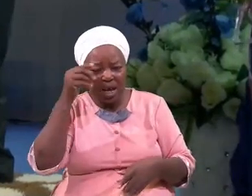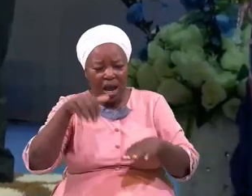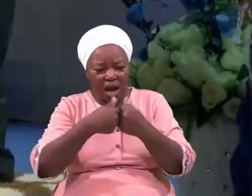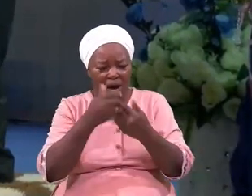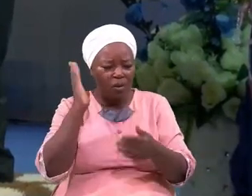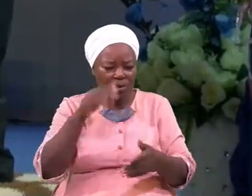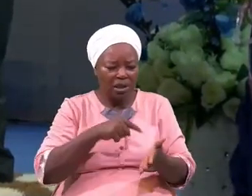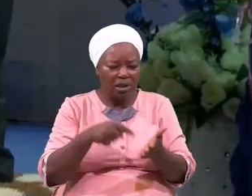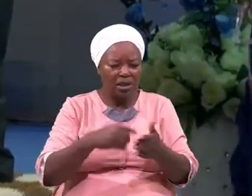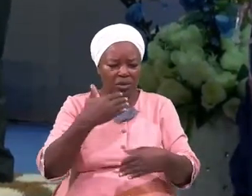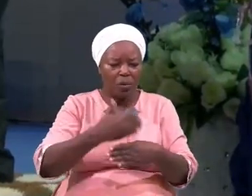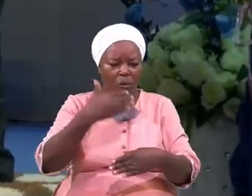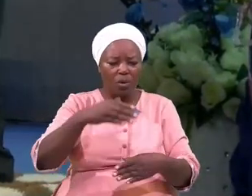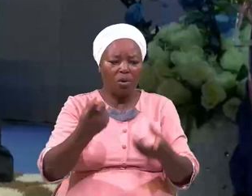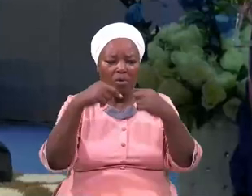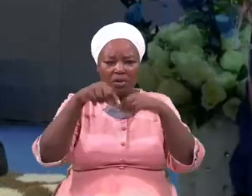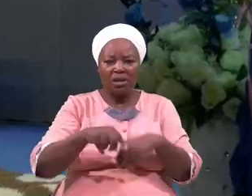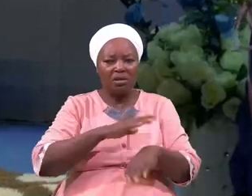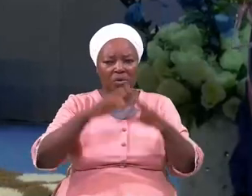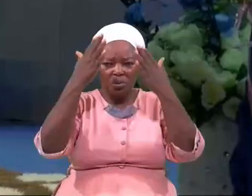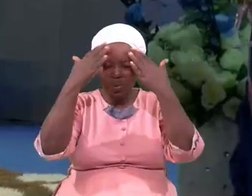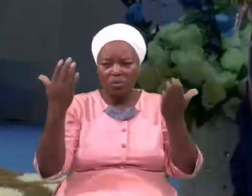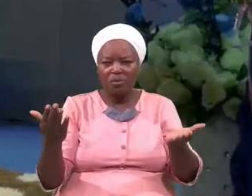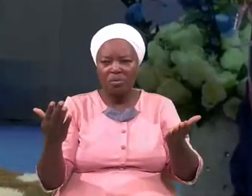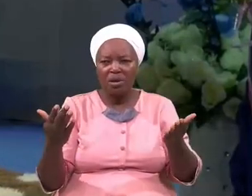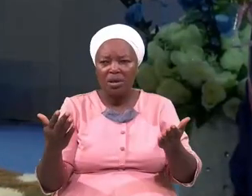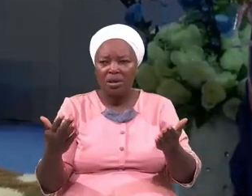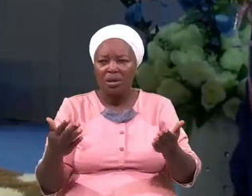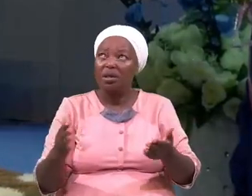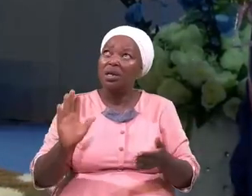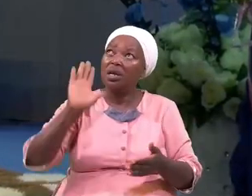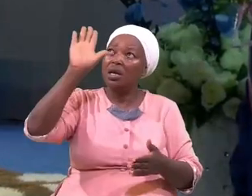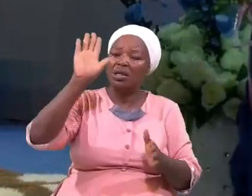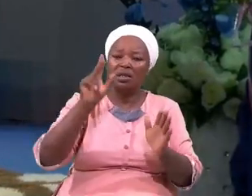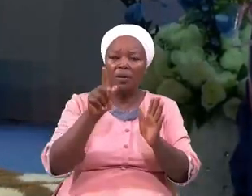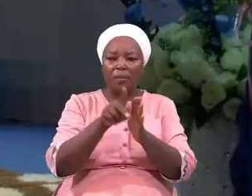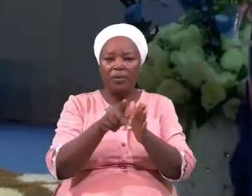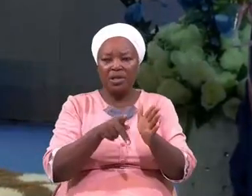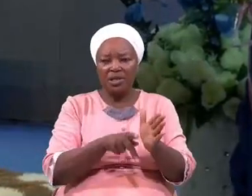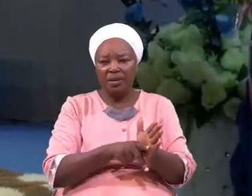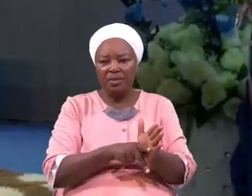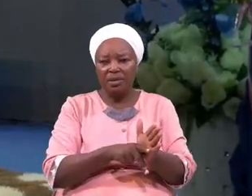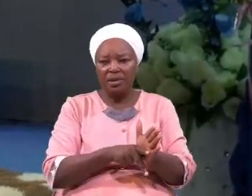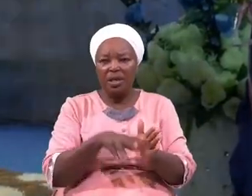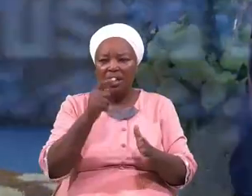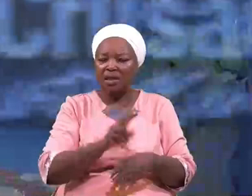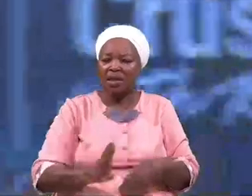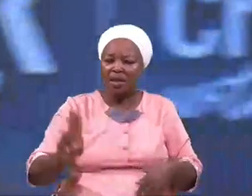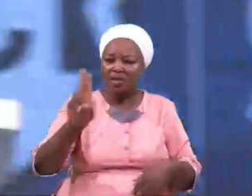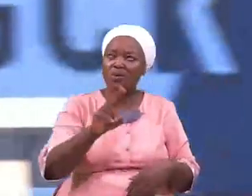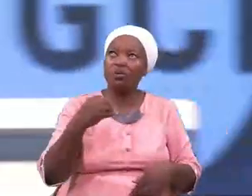Ils n'ont pas raisonné la façon de que la muraille tombera, mais ça, son précepte.